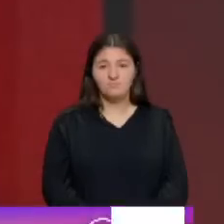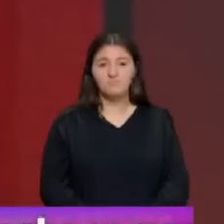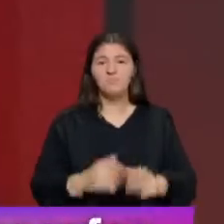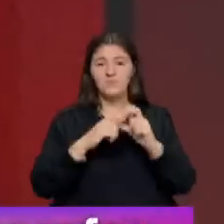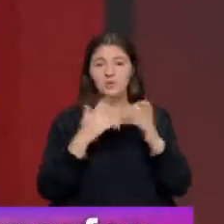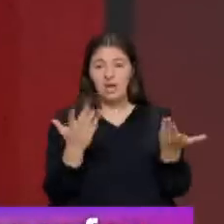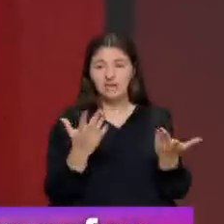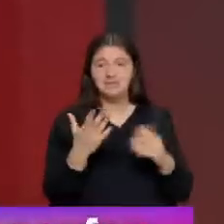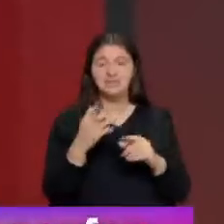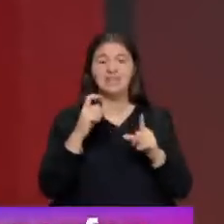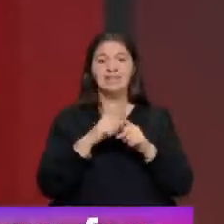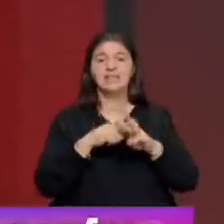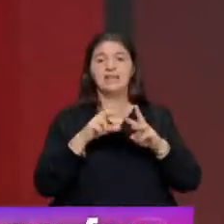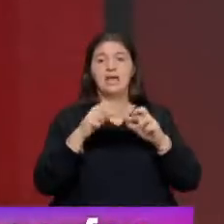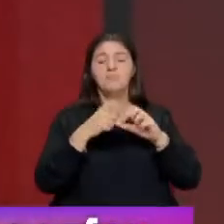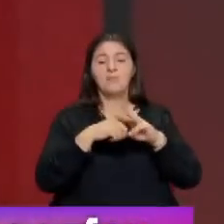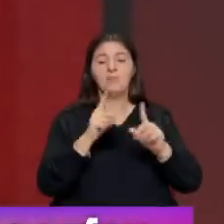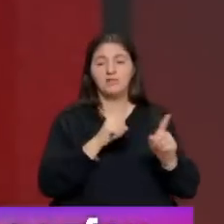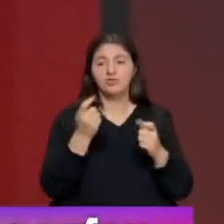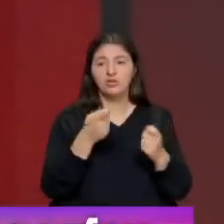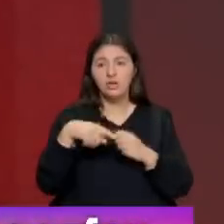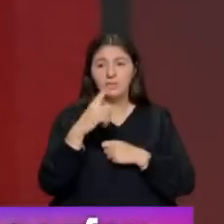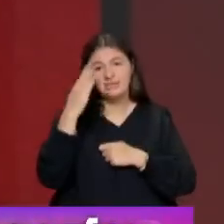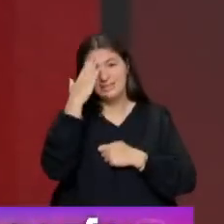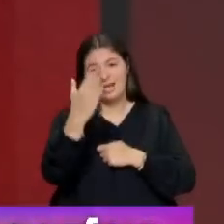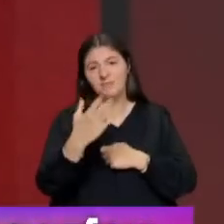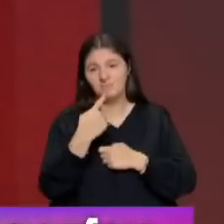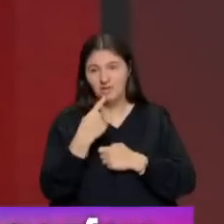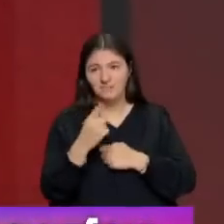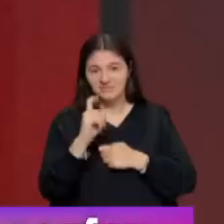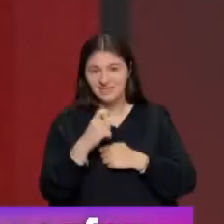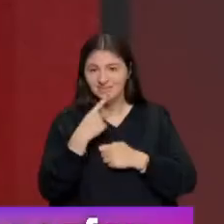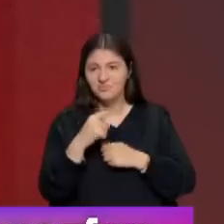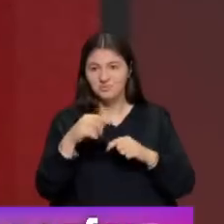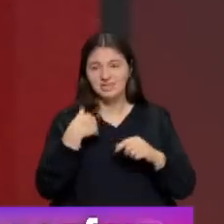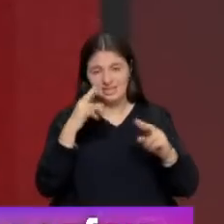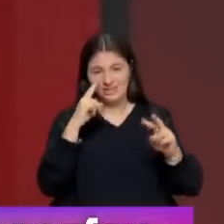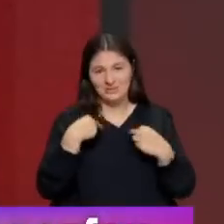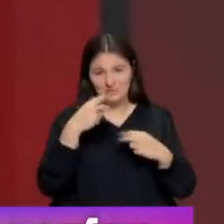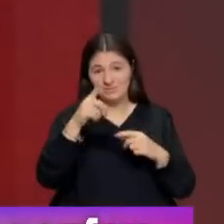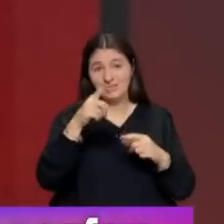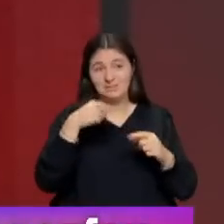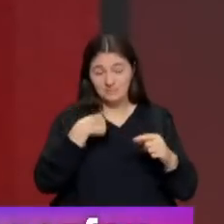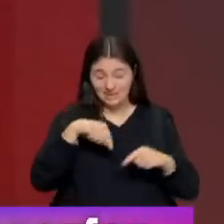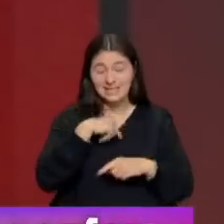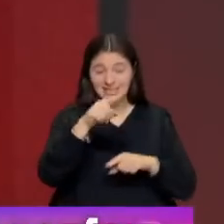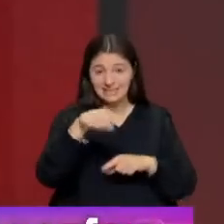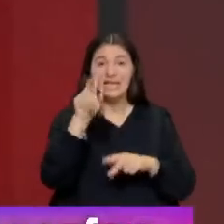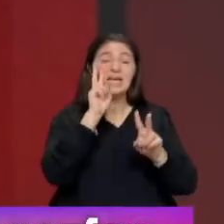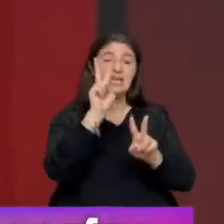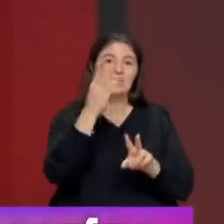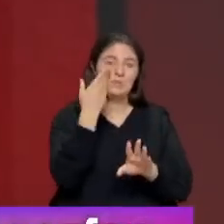Günaydın Demre Adliyesi çalışanlarına bir selam gönderir misiniz şu anda Bizlerde sizleri izliyoruz diyor